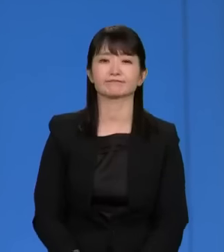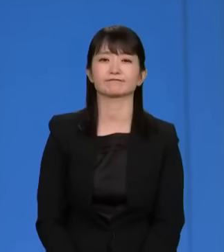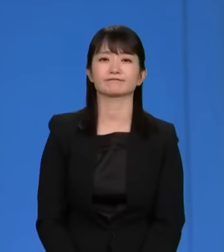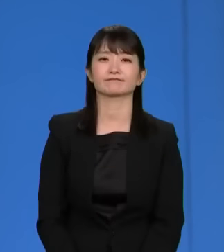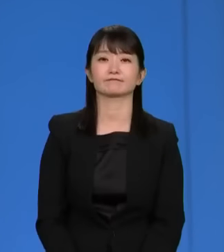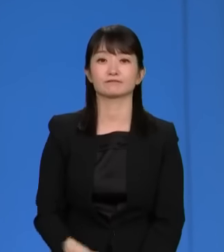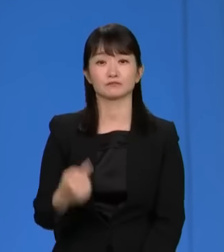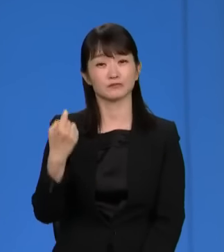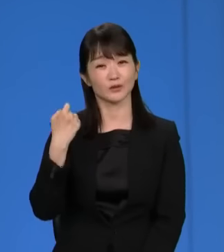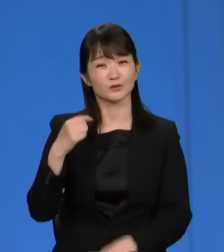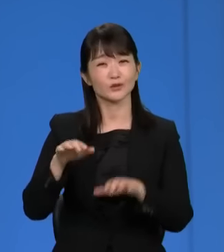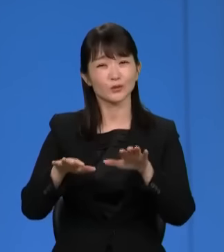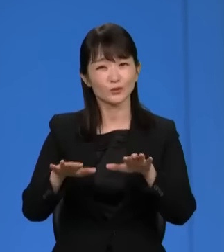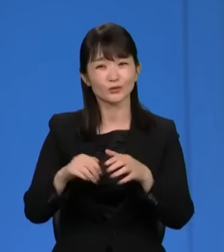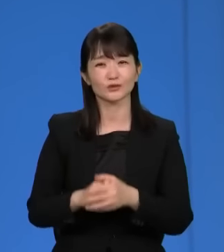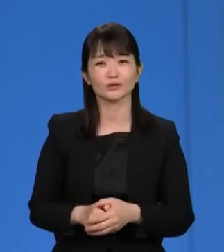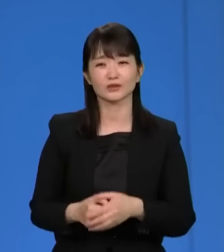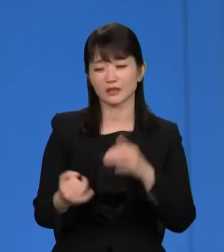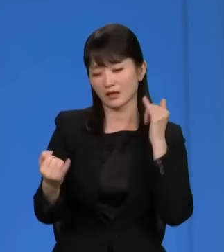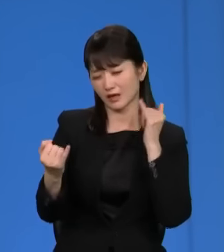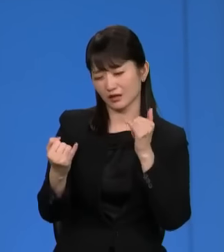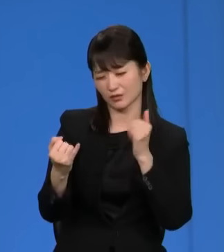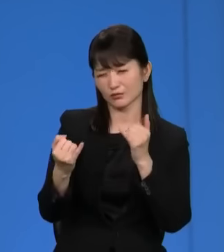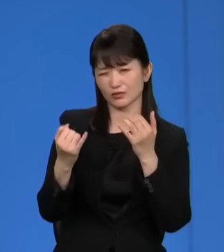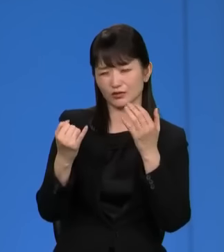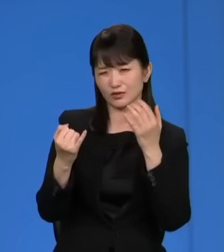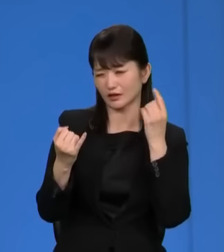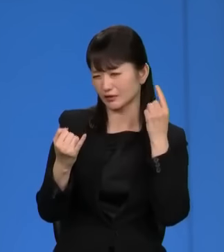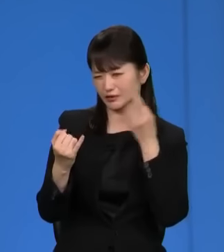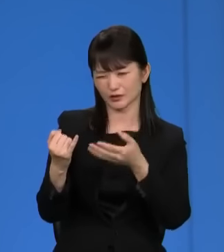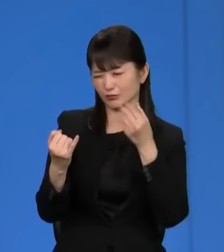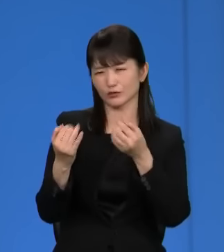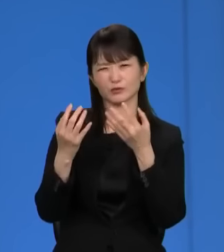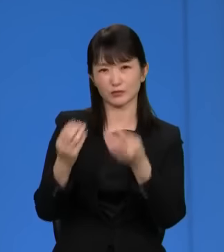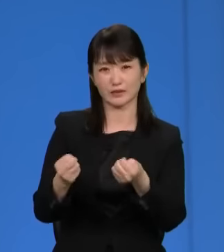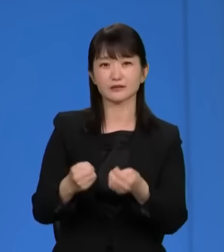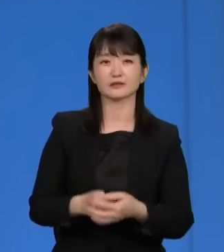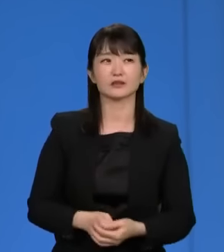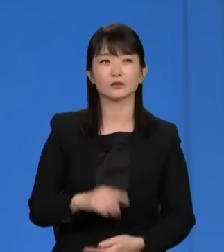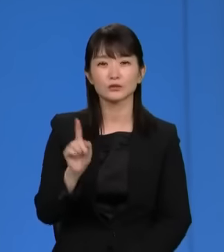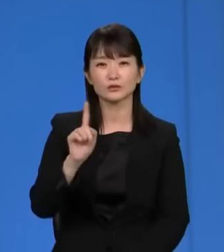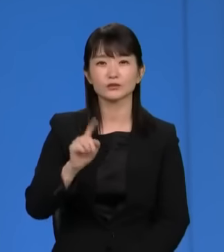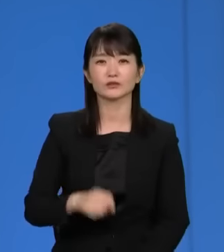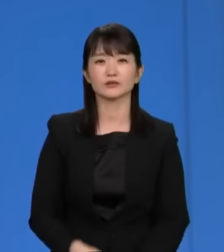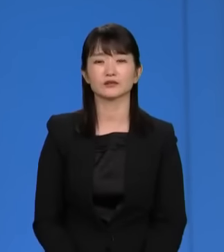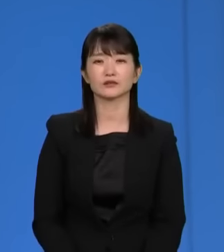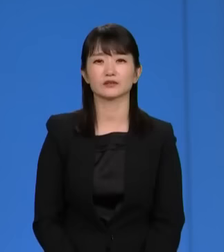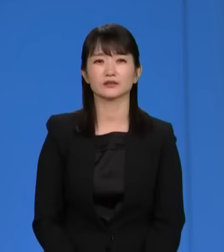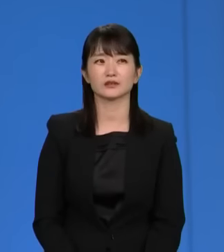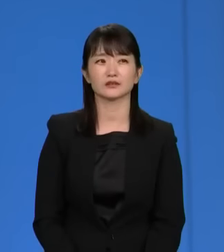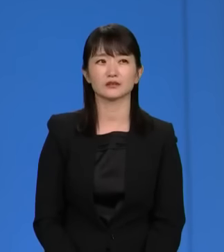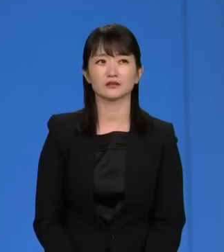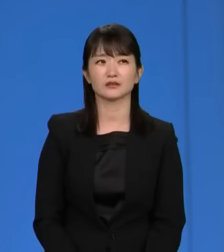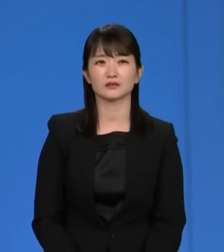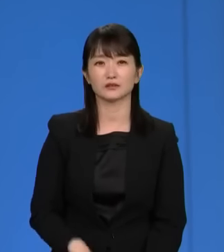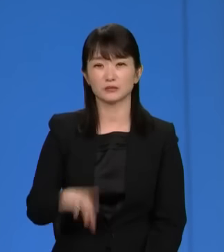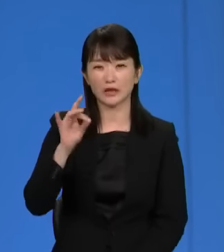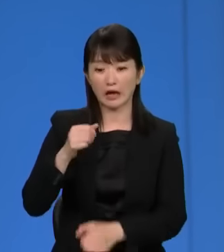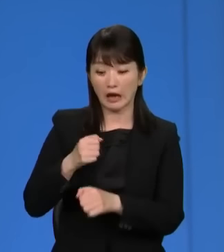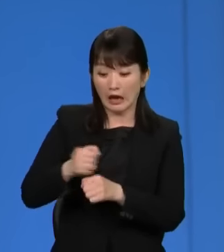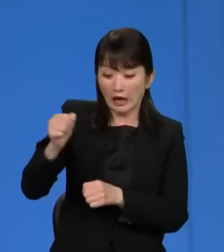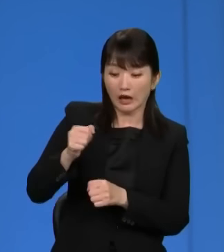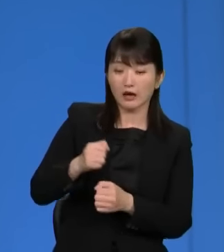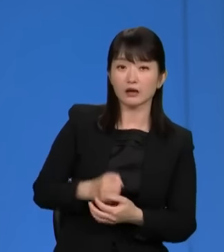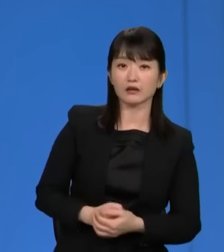안녕하세요 어제 오늘 좀 같은 질문들을 많이 받으셨을 것 같습니다 어떠셨어요네 우선은 당 당황스럽습니다